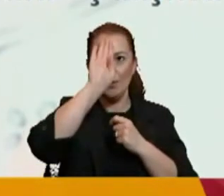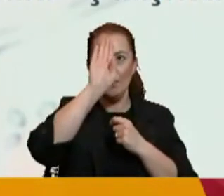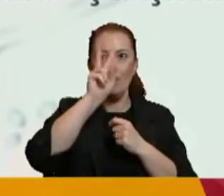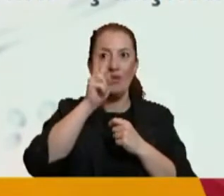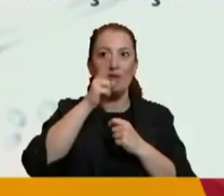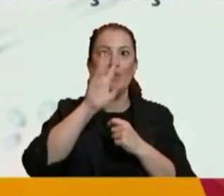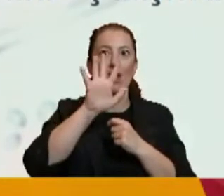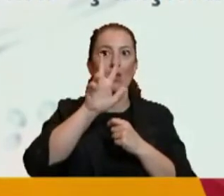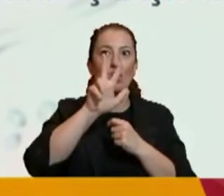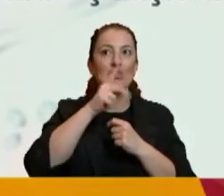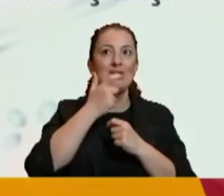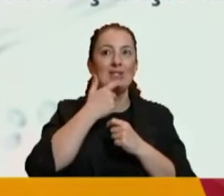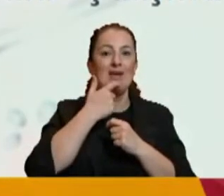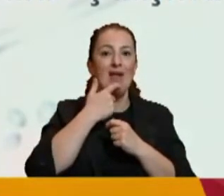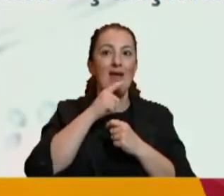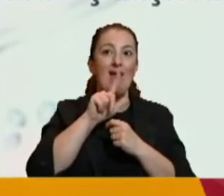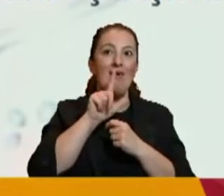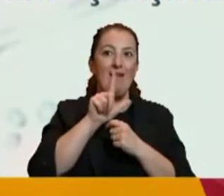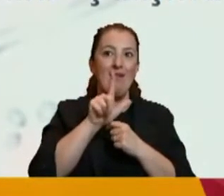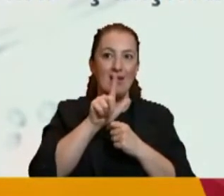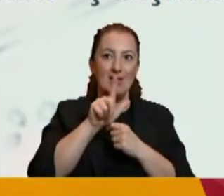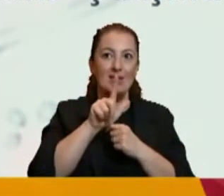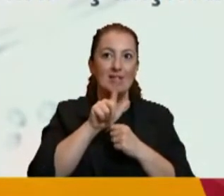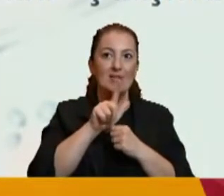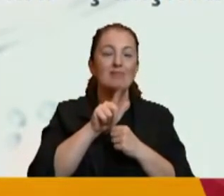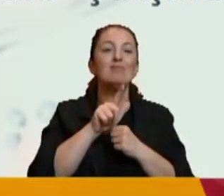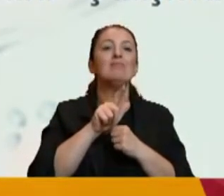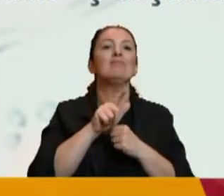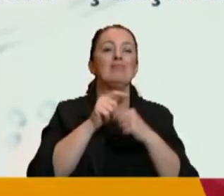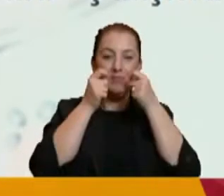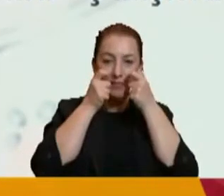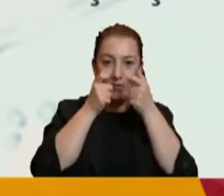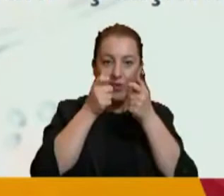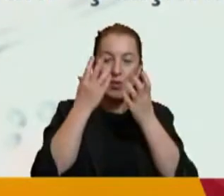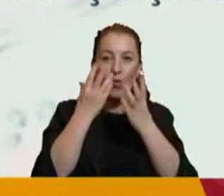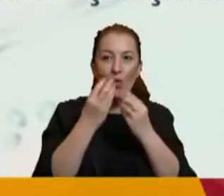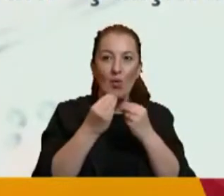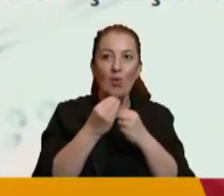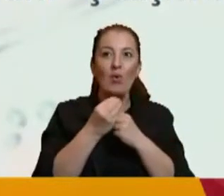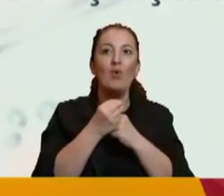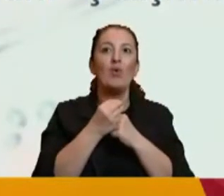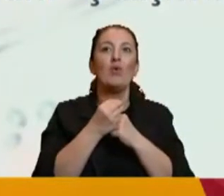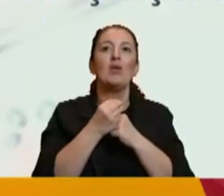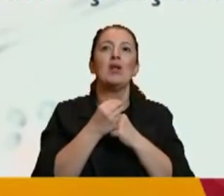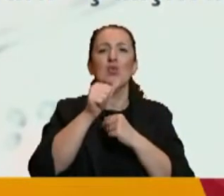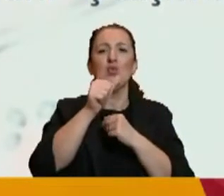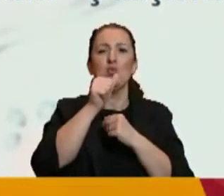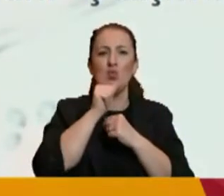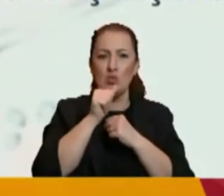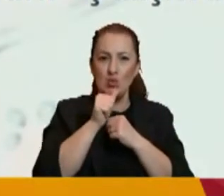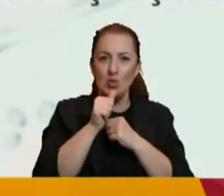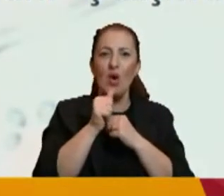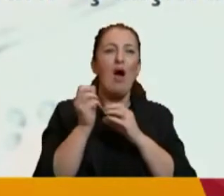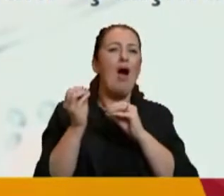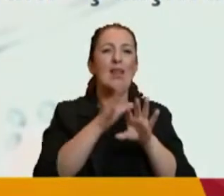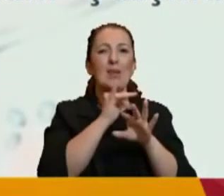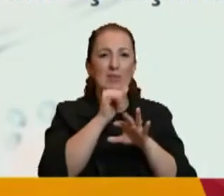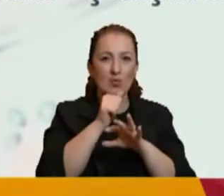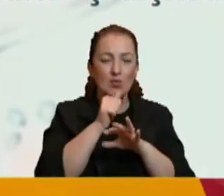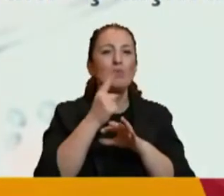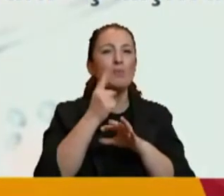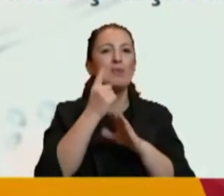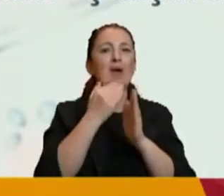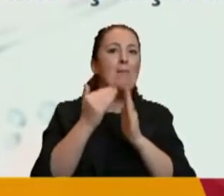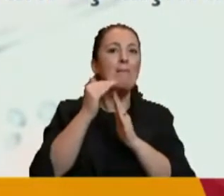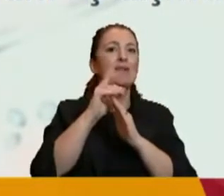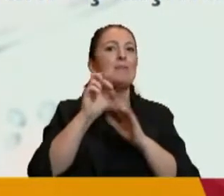2053 yılı ihtiyaçlarını göz önünde bulundurarak hem içme suyu ve atık su bir Master plan çalışması